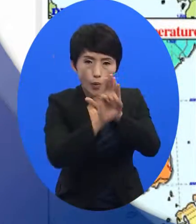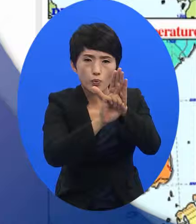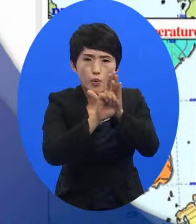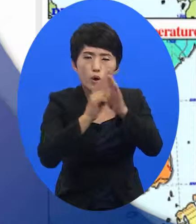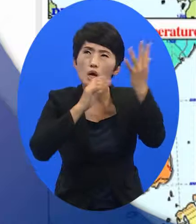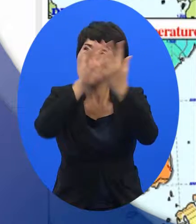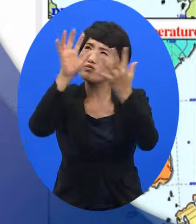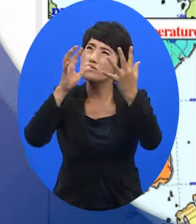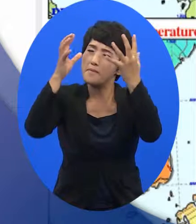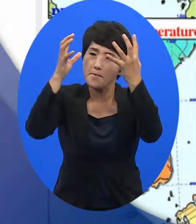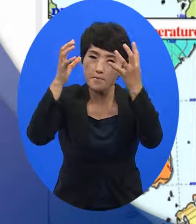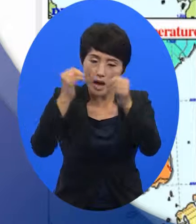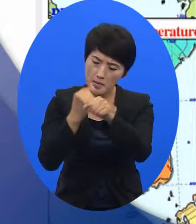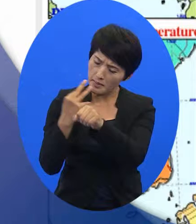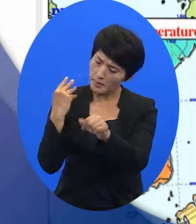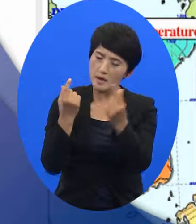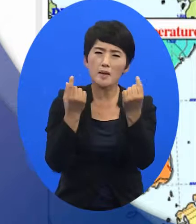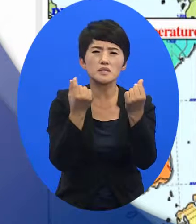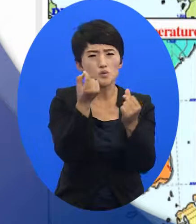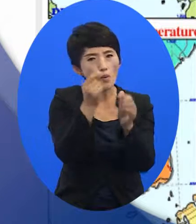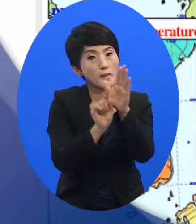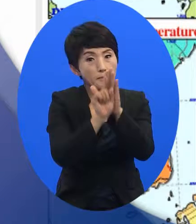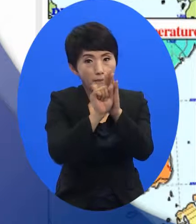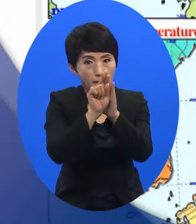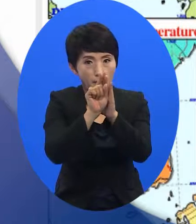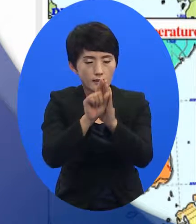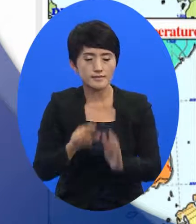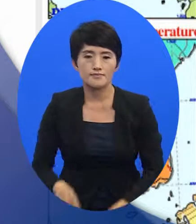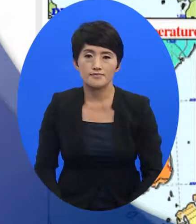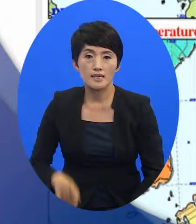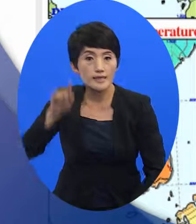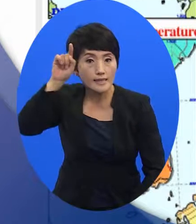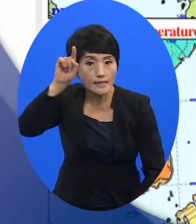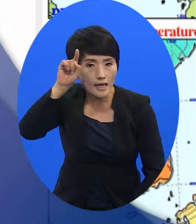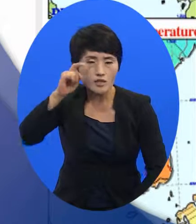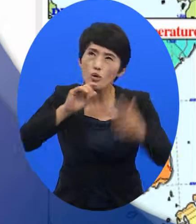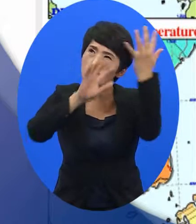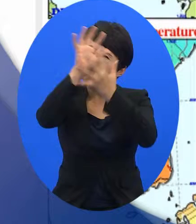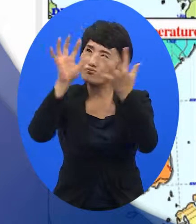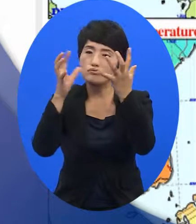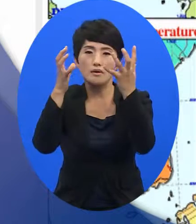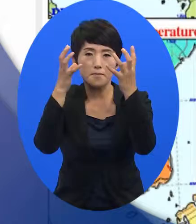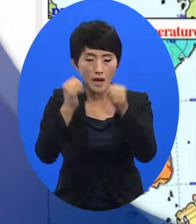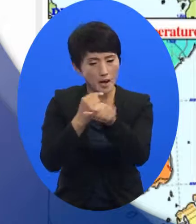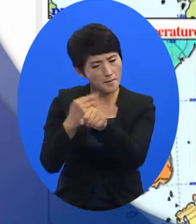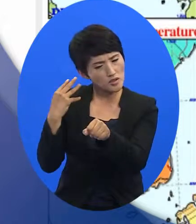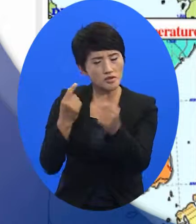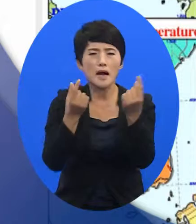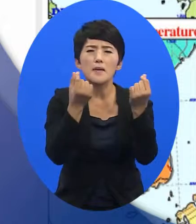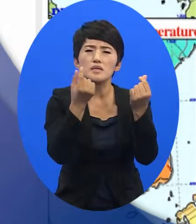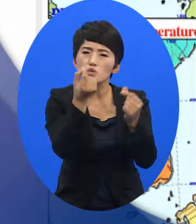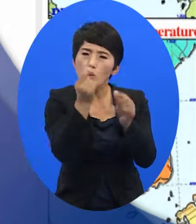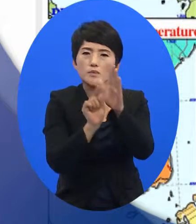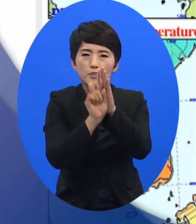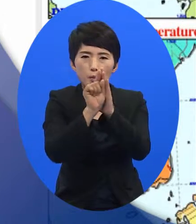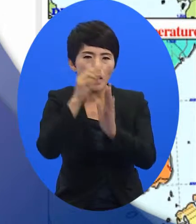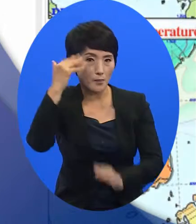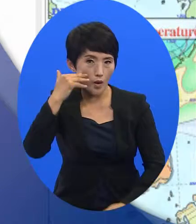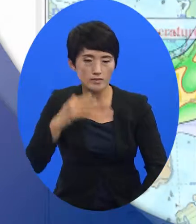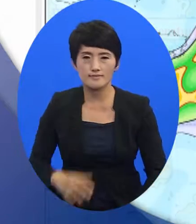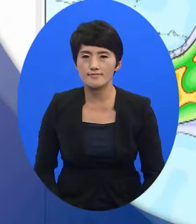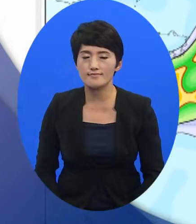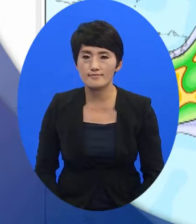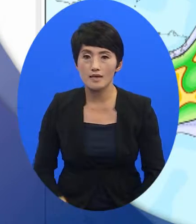구름 많은 날씨에 평년과 비슷하거나 조금 높은 기온 분포를 보였고 내일도 구름 많은 날씨를 보이면서 평년과 비슷하거나 조금